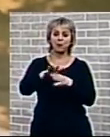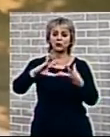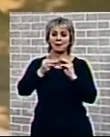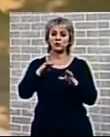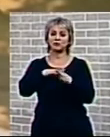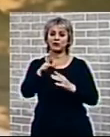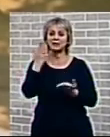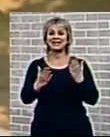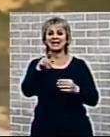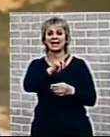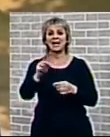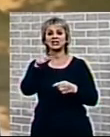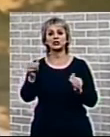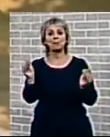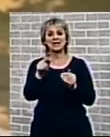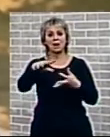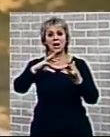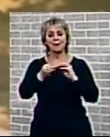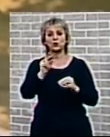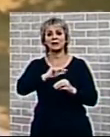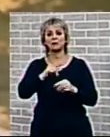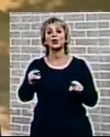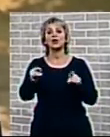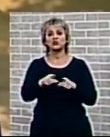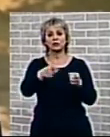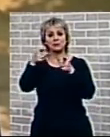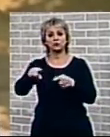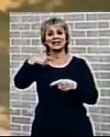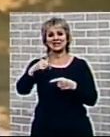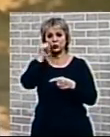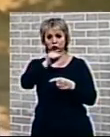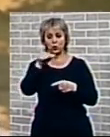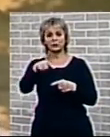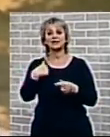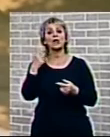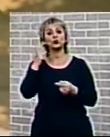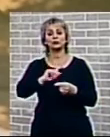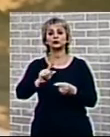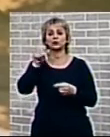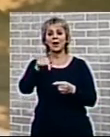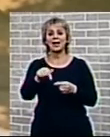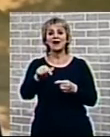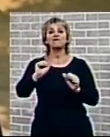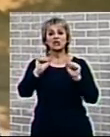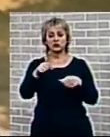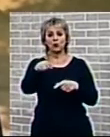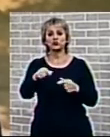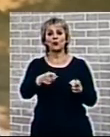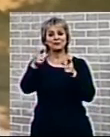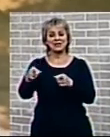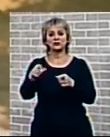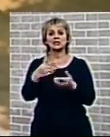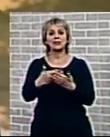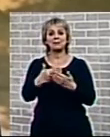объеме выполнен, либо какие-то минимальные объемы работ все-таки перейдут на следующий год. Я предполагаю, что возможно к переносу,